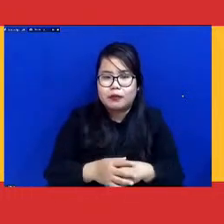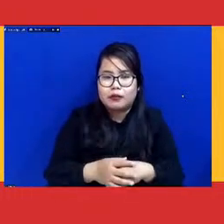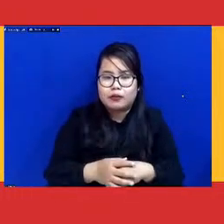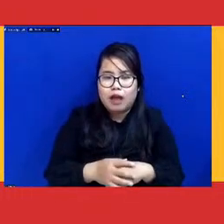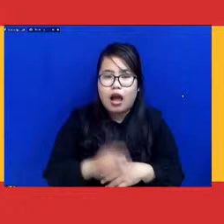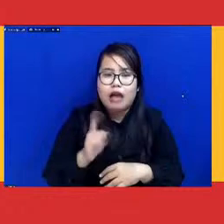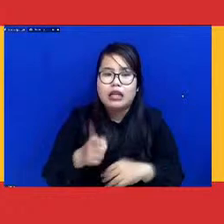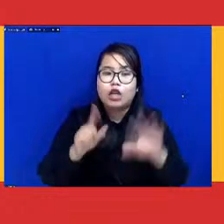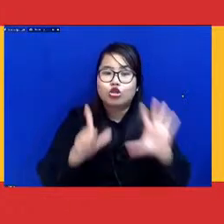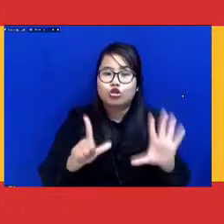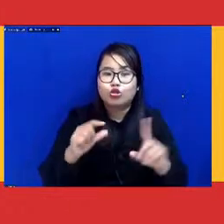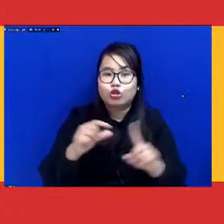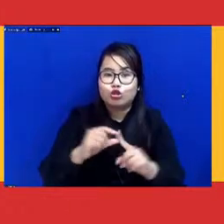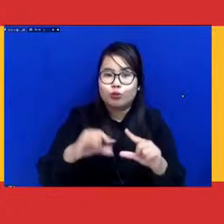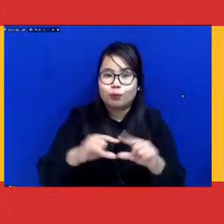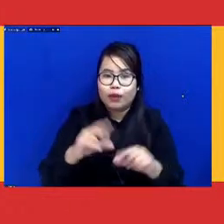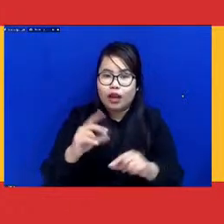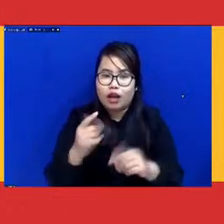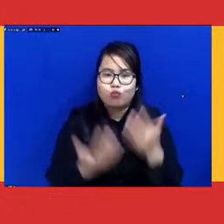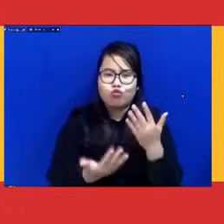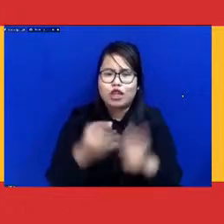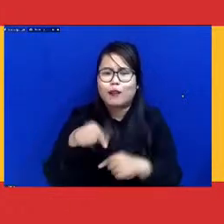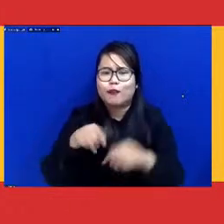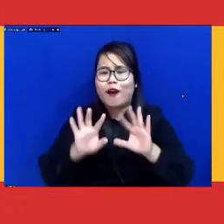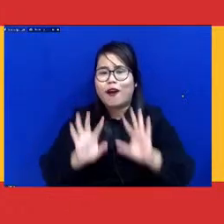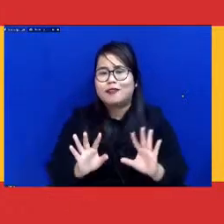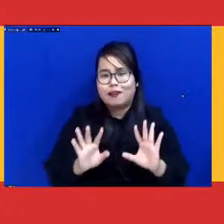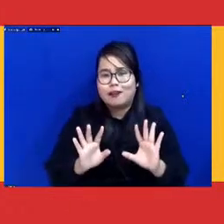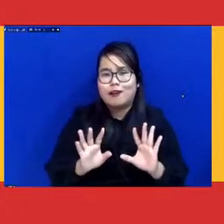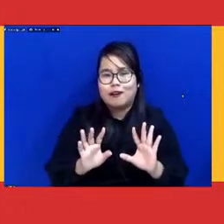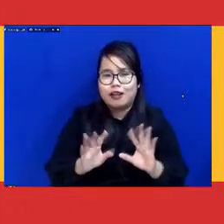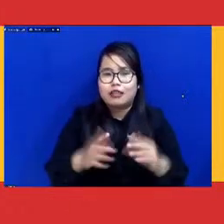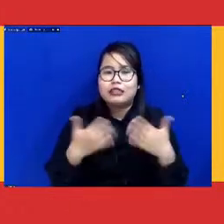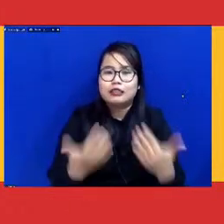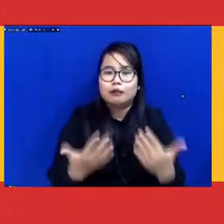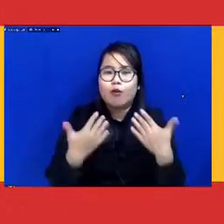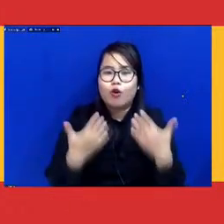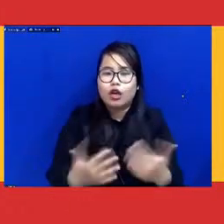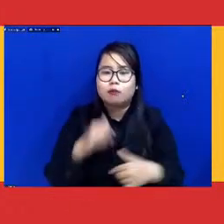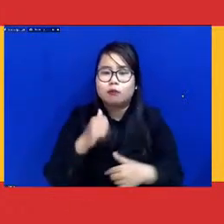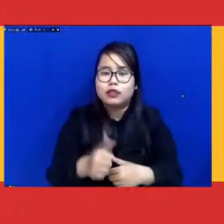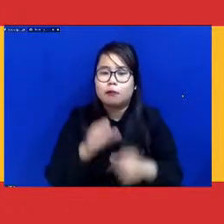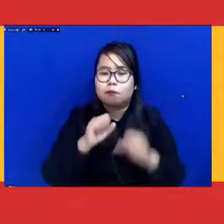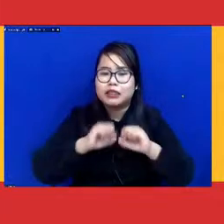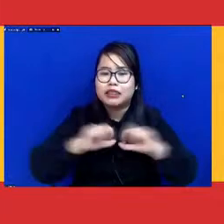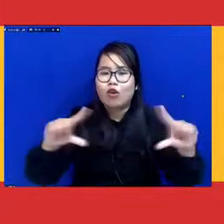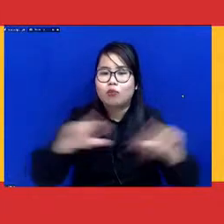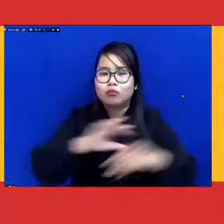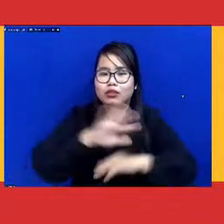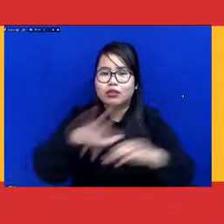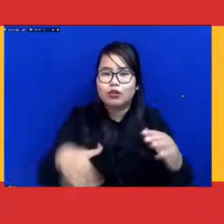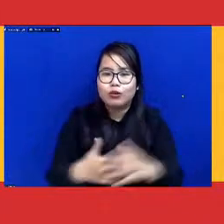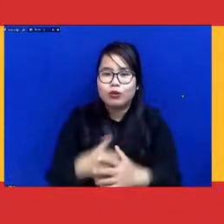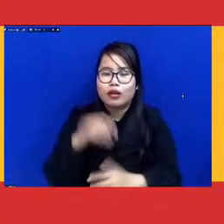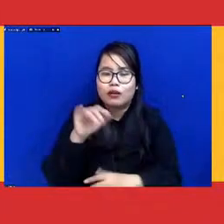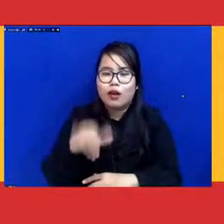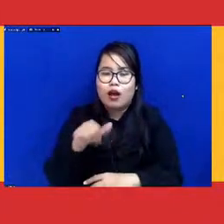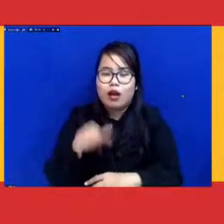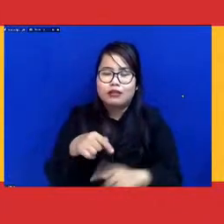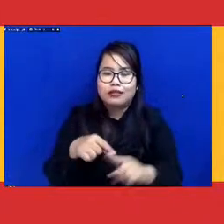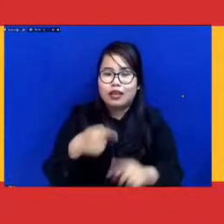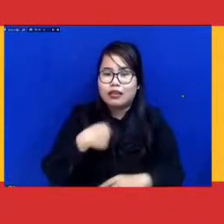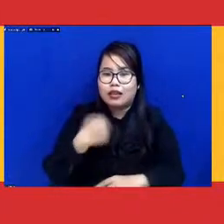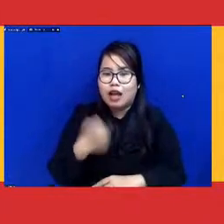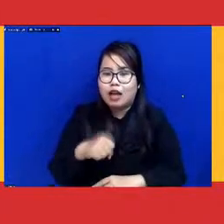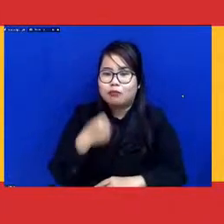tujuh pilar ini. Saya kira itu saja. Mudah-mudahan dapat menjawab secara keseluruhan. Karena saya tidak bisa